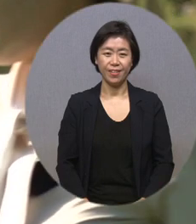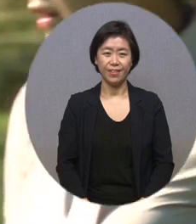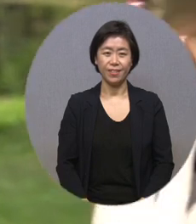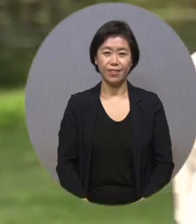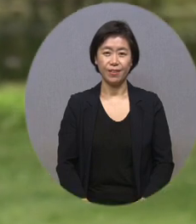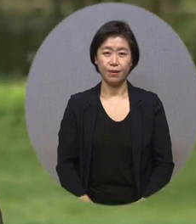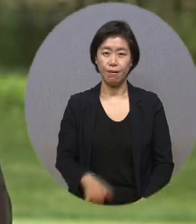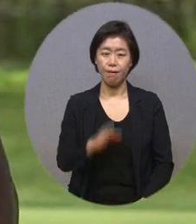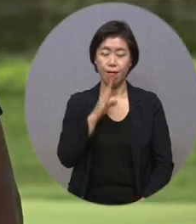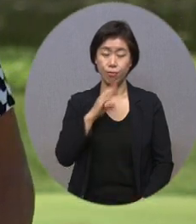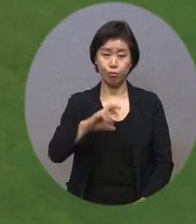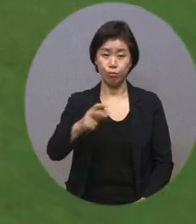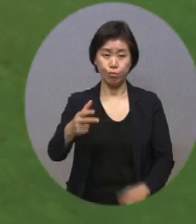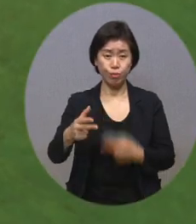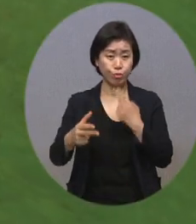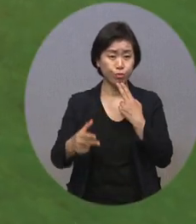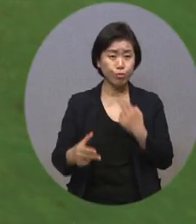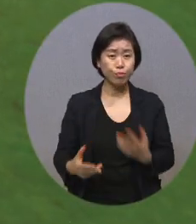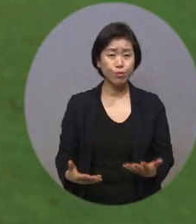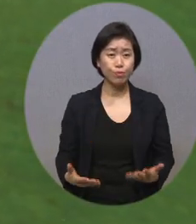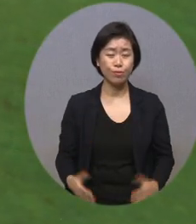흥. 진짜 안 굴러네.